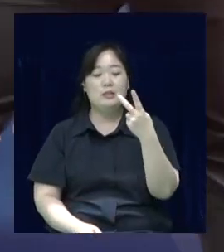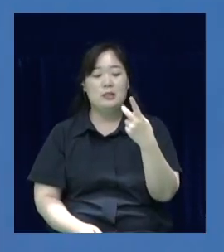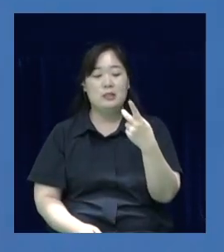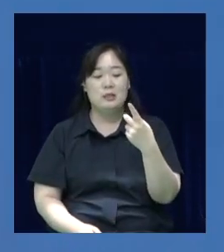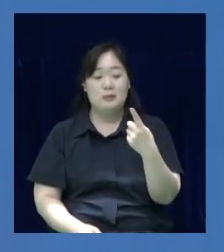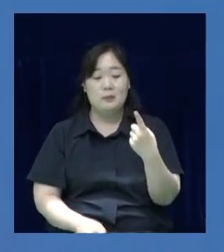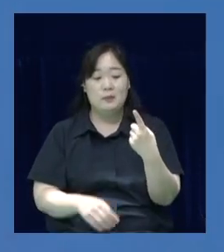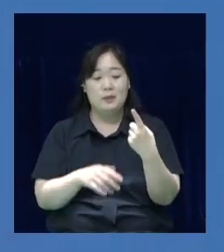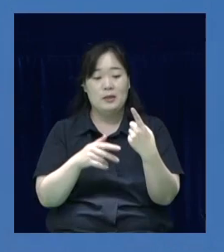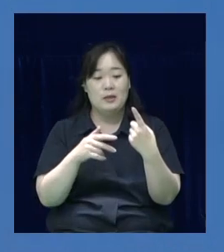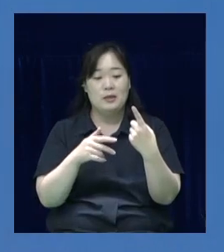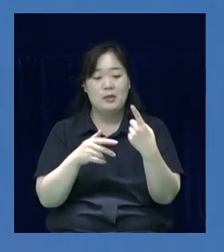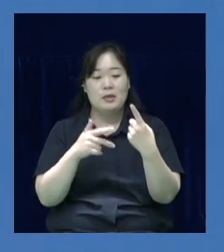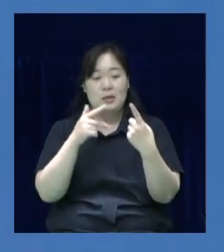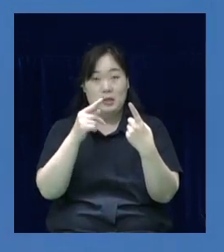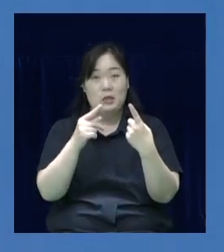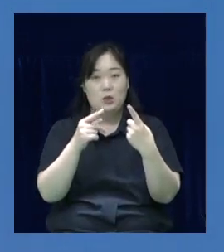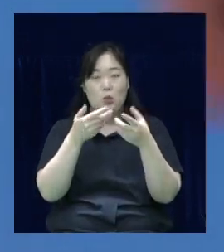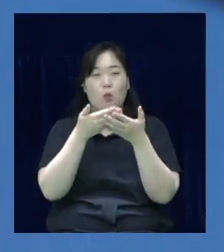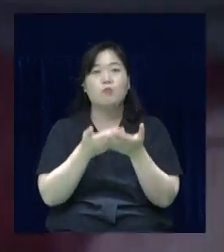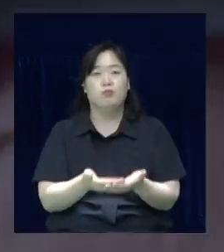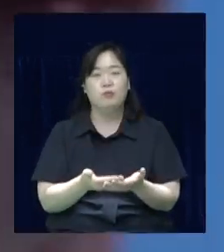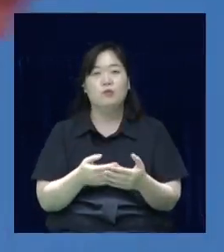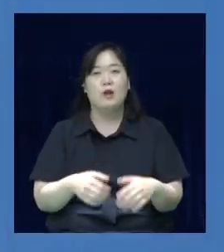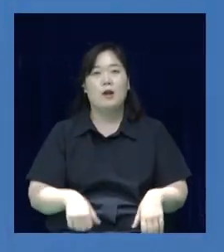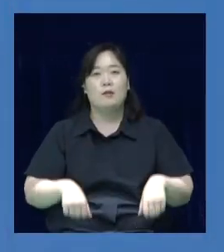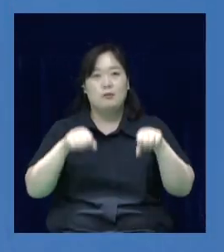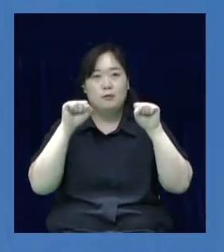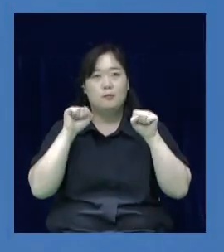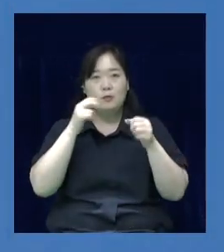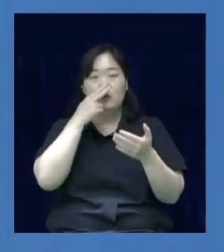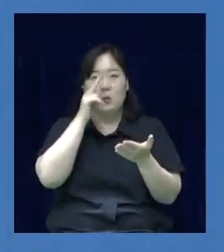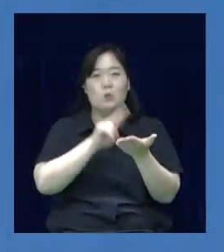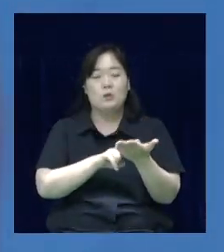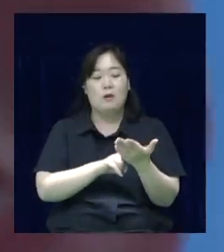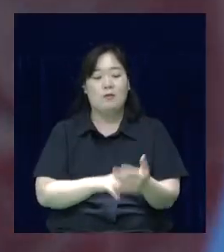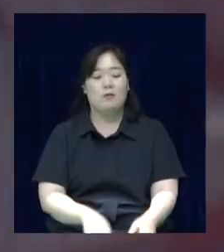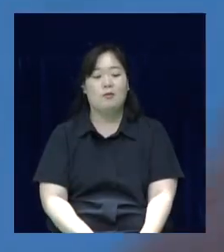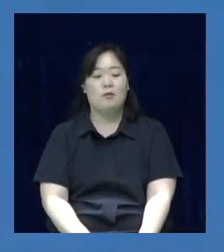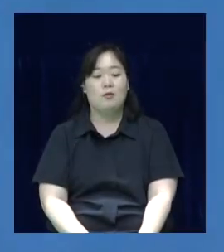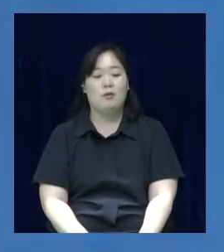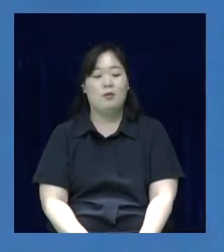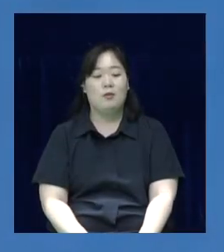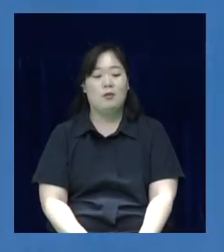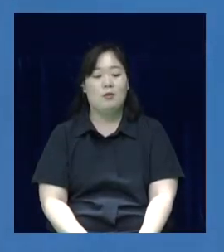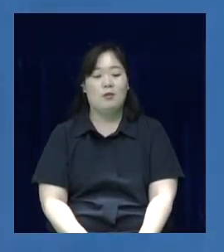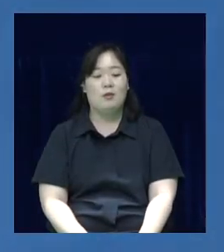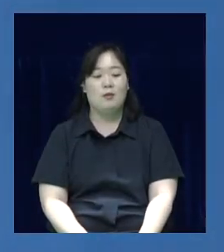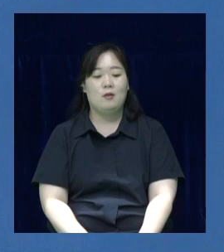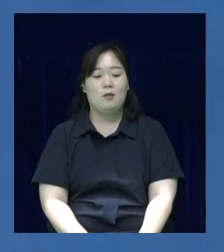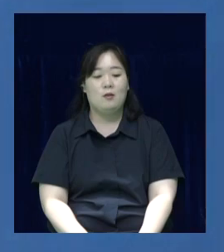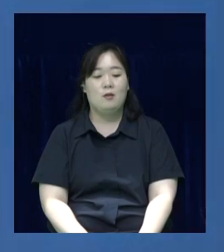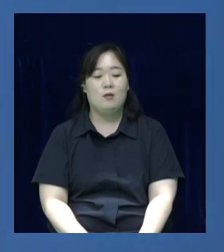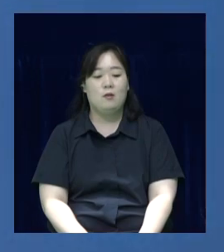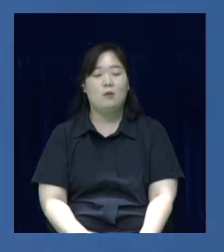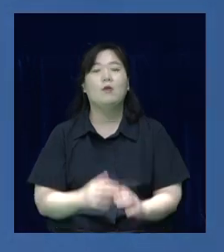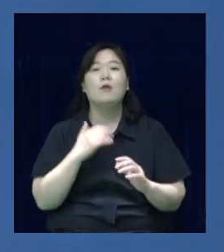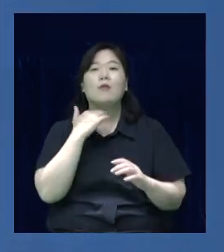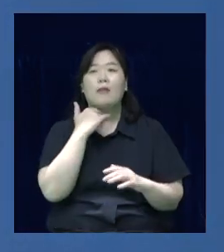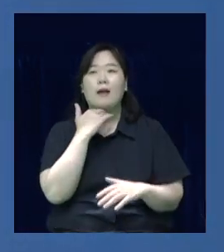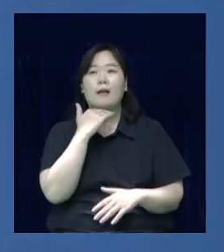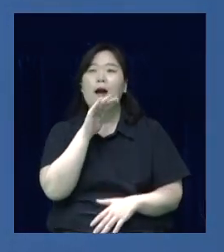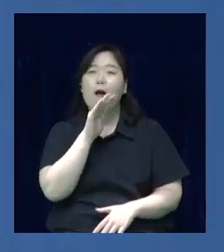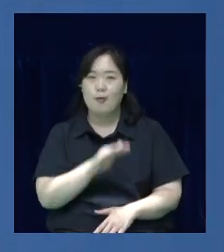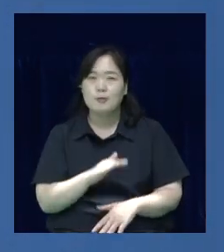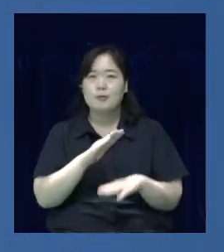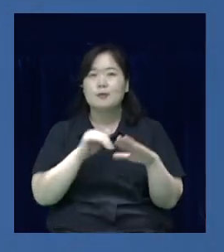71kg을 일단 1차 파워리프팅 시도를 하게 되는 정금산 선수고요. 자, 과연 이 어린 선수가